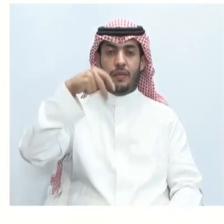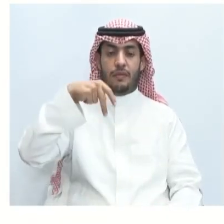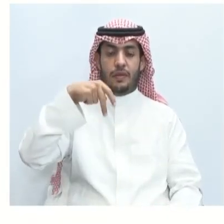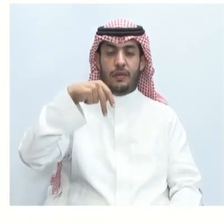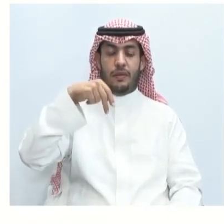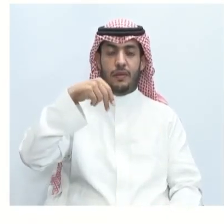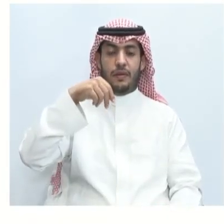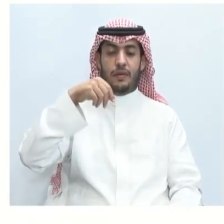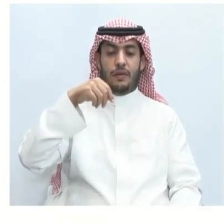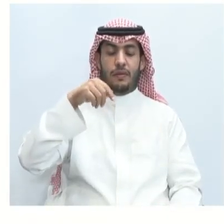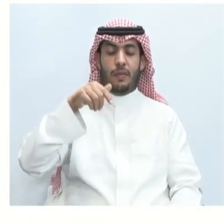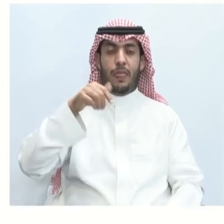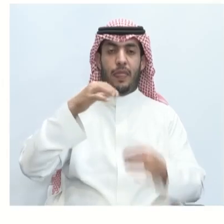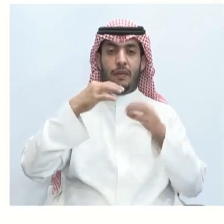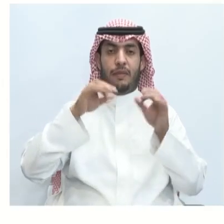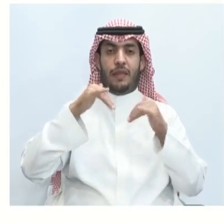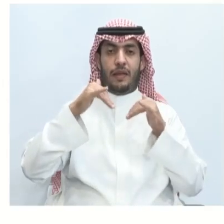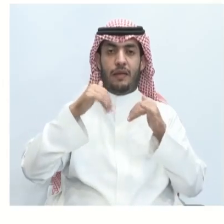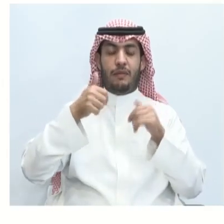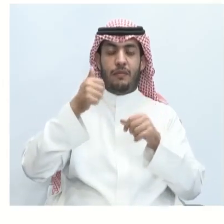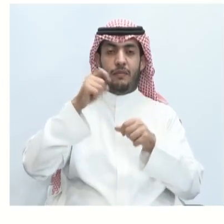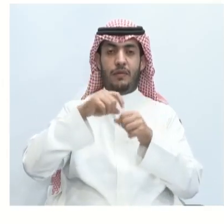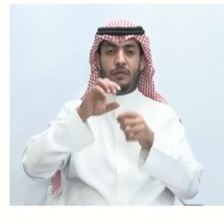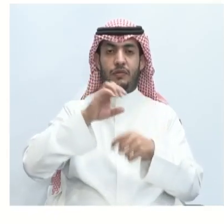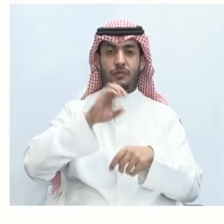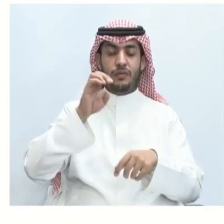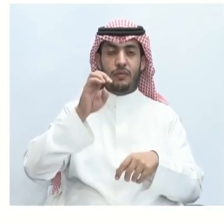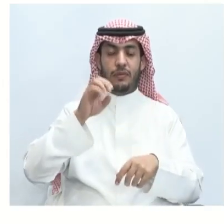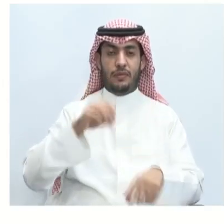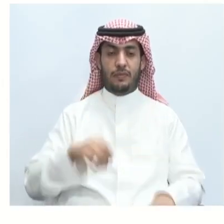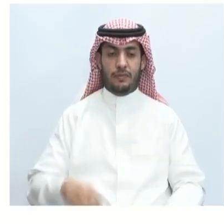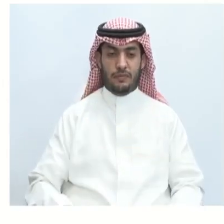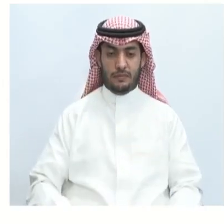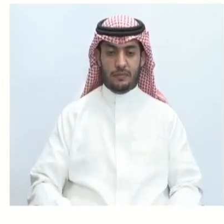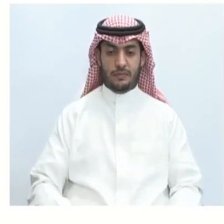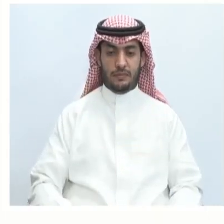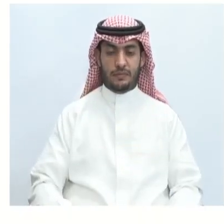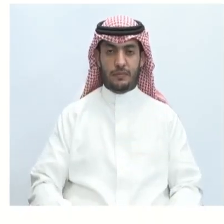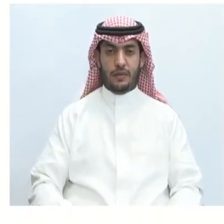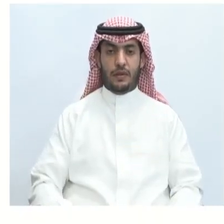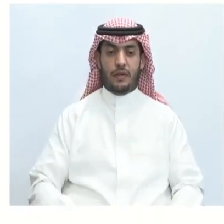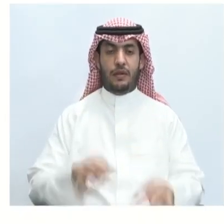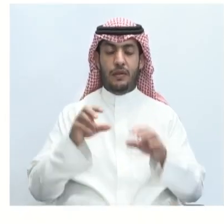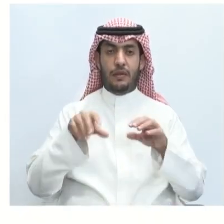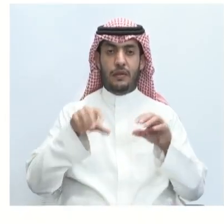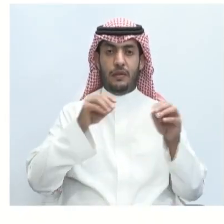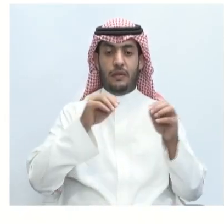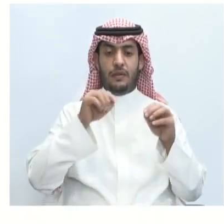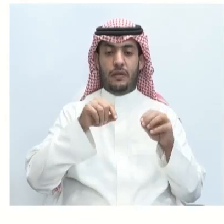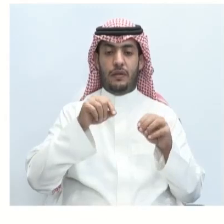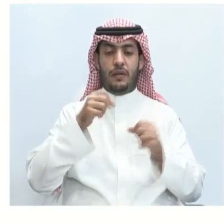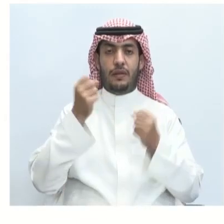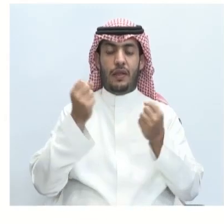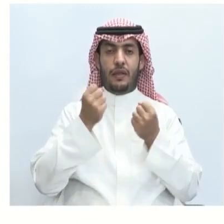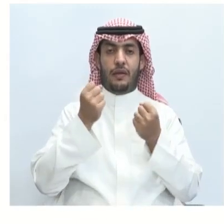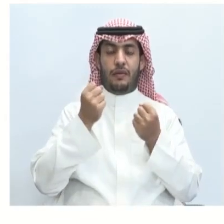ثمانيه اذا بكلت الطريقتين نصل الى الاجابه ابنائي وبناتي الان ننتقل واياكم الى